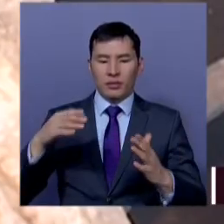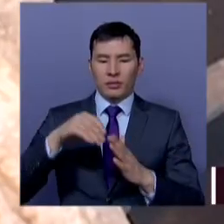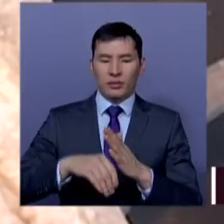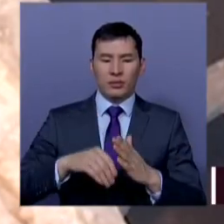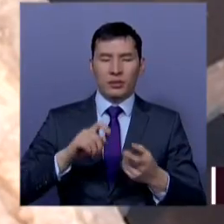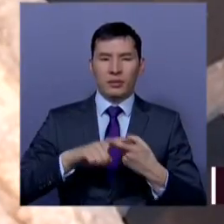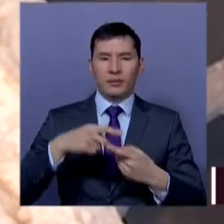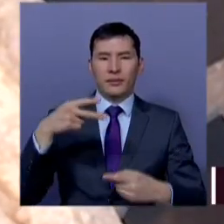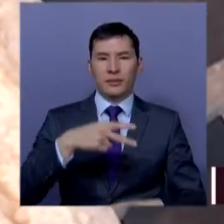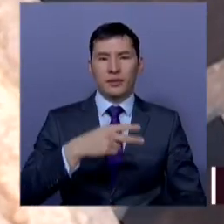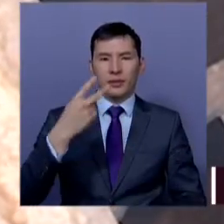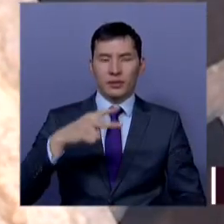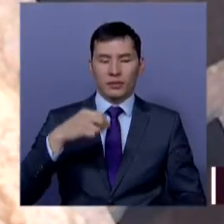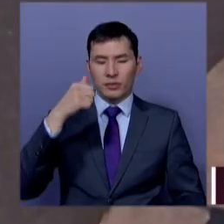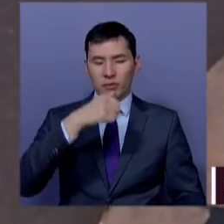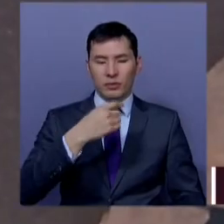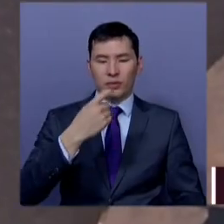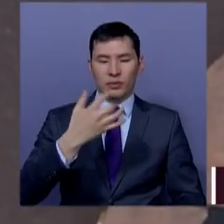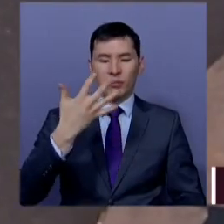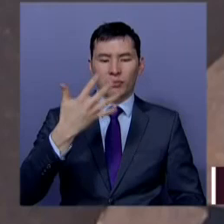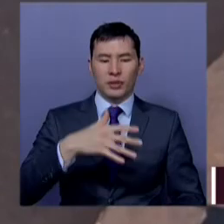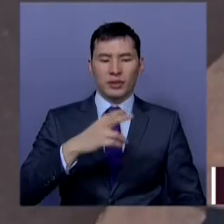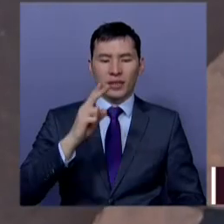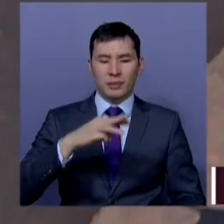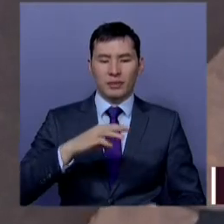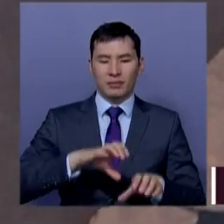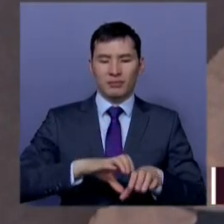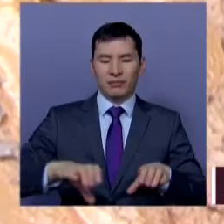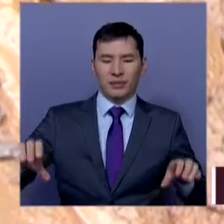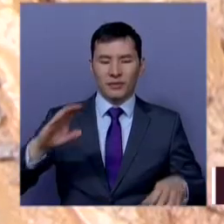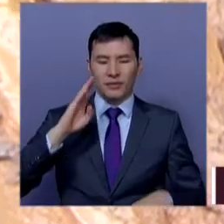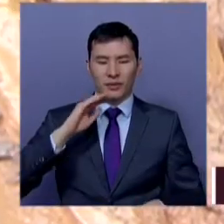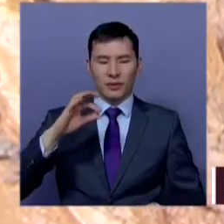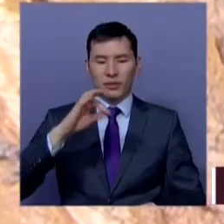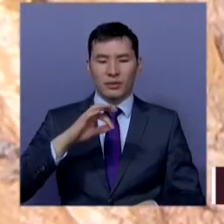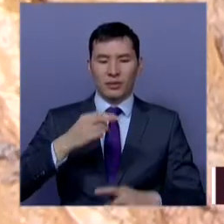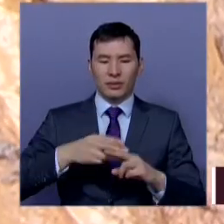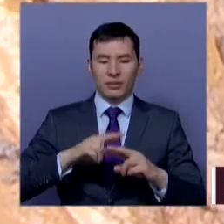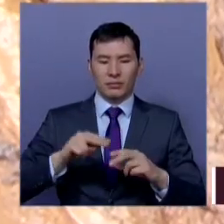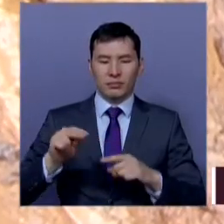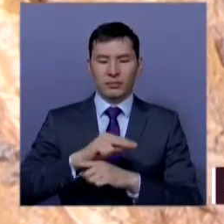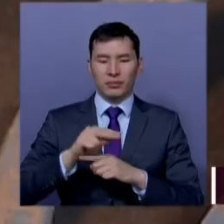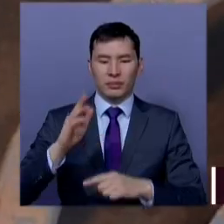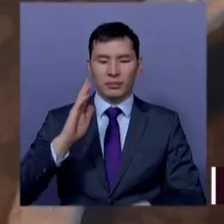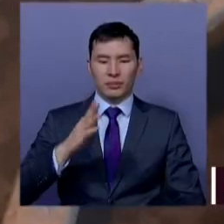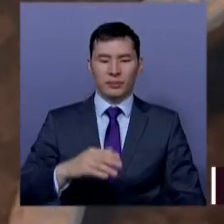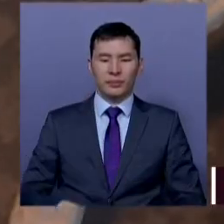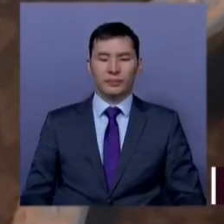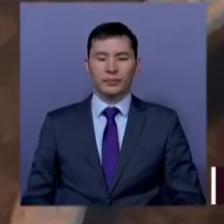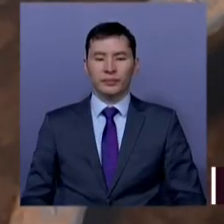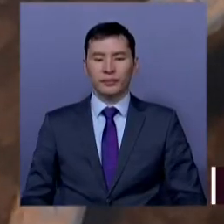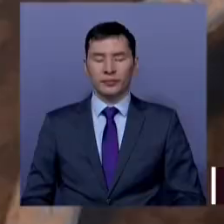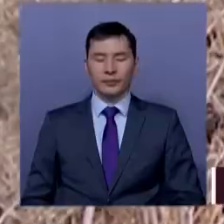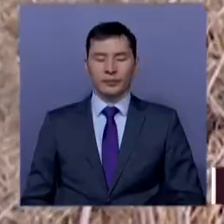болады. 2020 жылы 153 шақырынан астам су құбыры жүргізілсе, 135-ке жуық километр кәрі желілері тартылатын